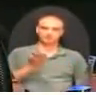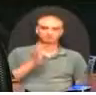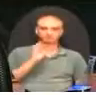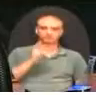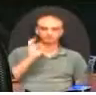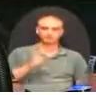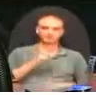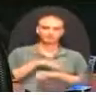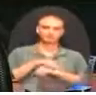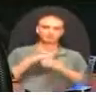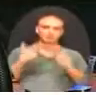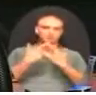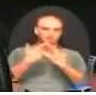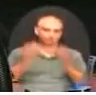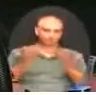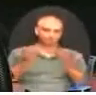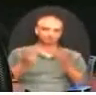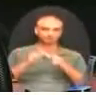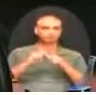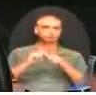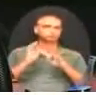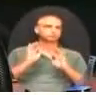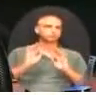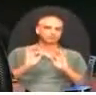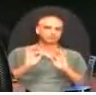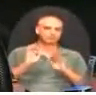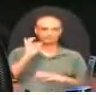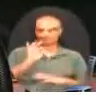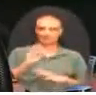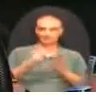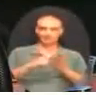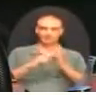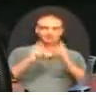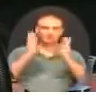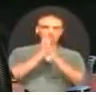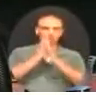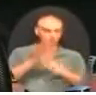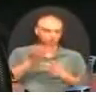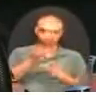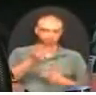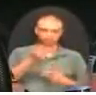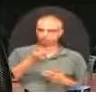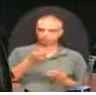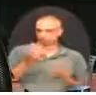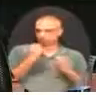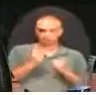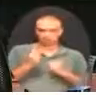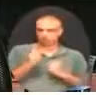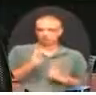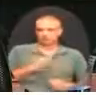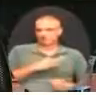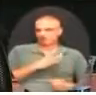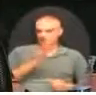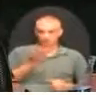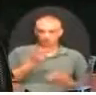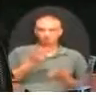זה פגיעה בזמן מלחמה בעצם, או סוג של פגיעה בגלל אירועי טרור, ולחלוטין הם בוודאי לא צריכים לספוג